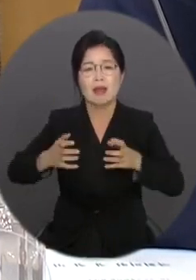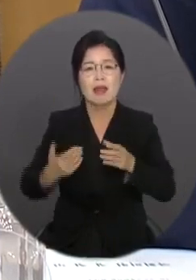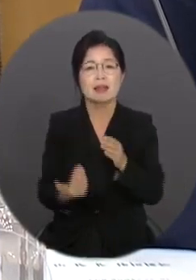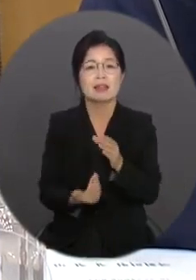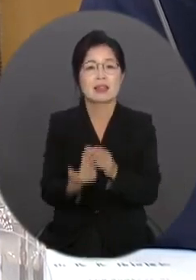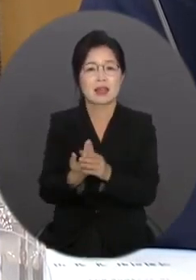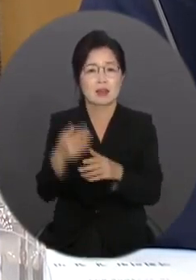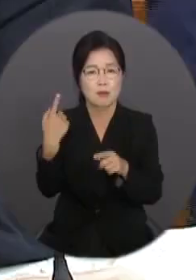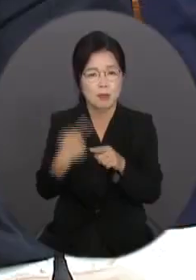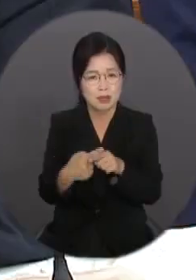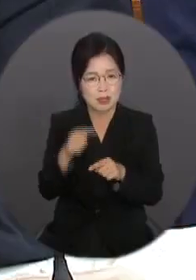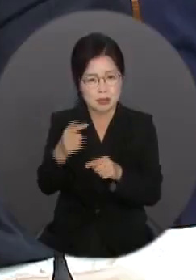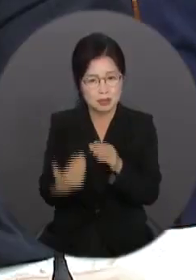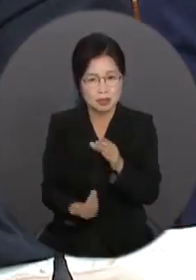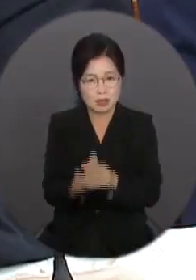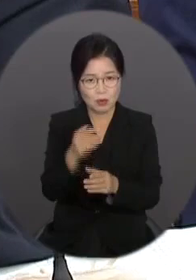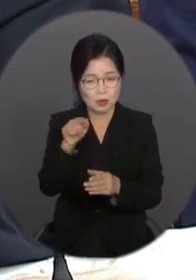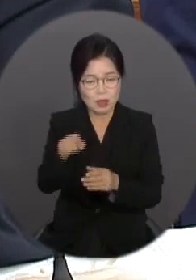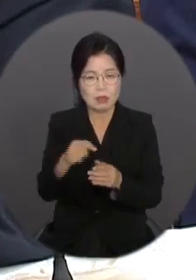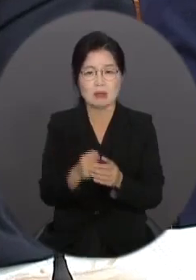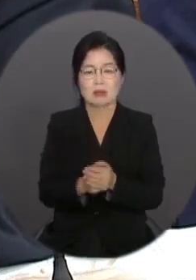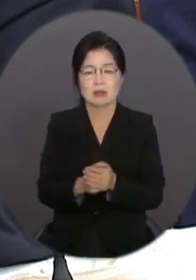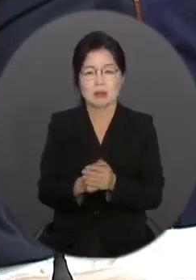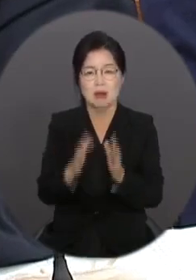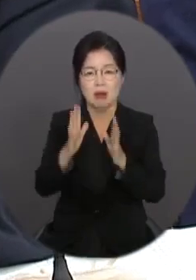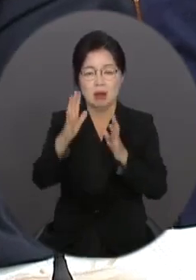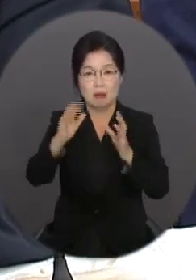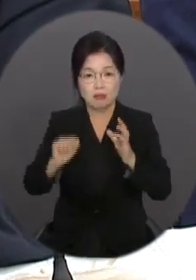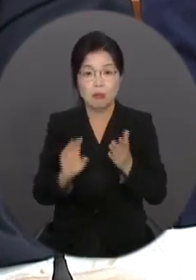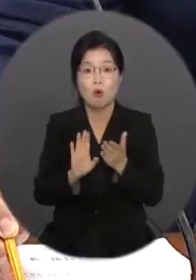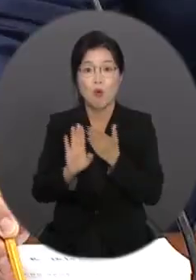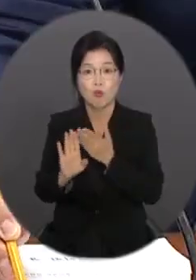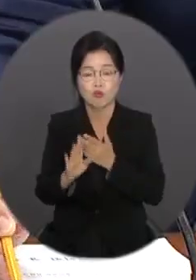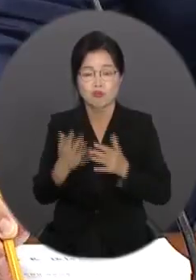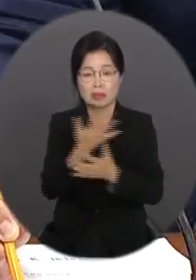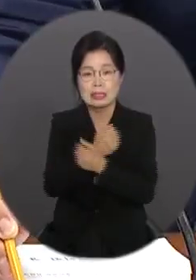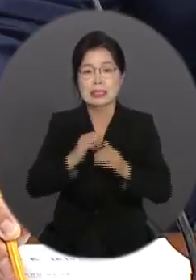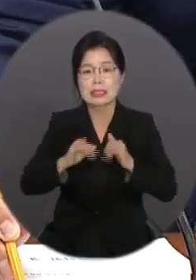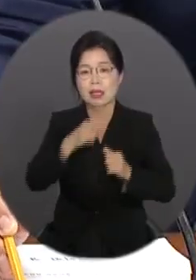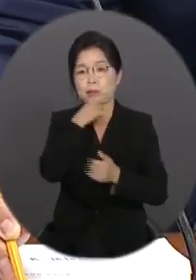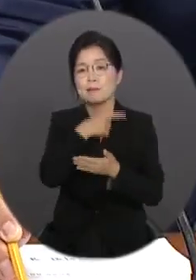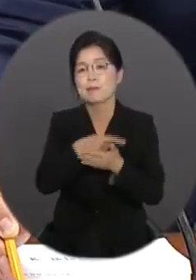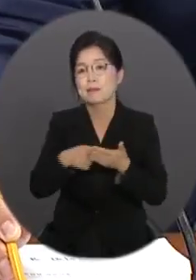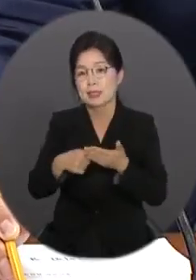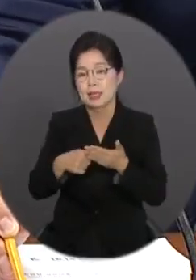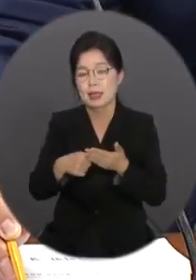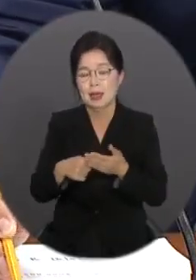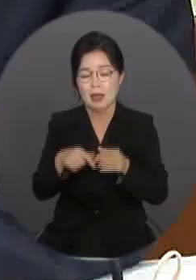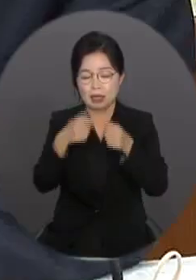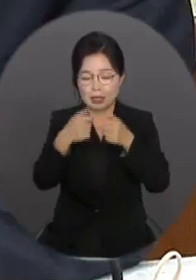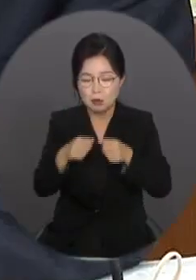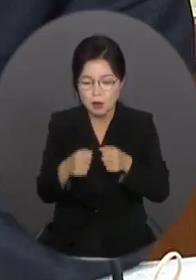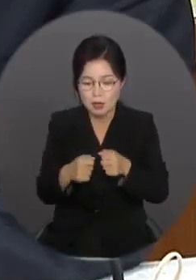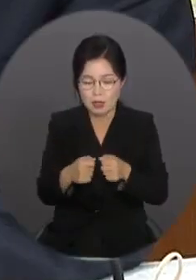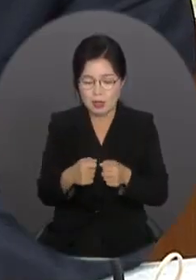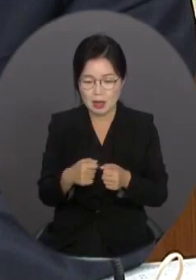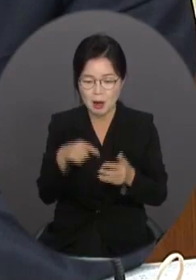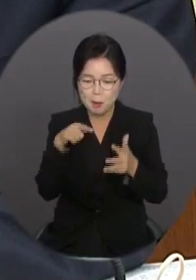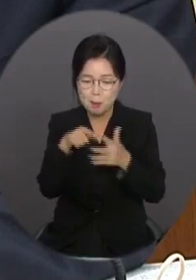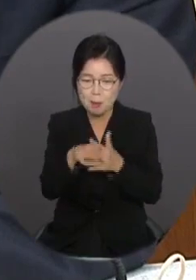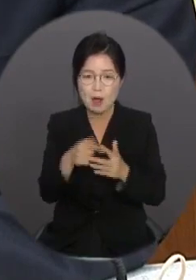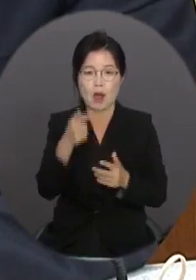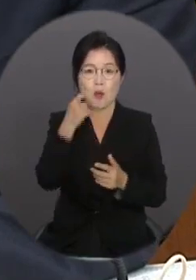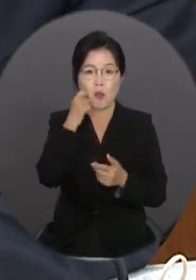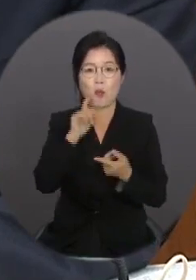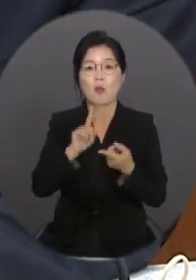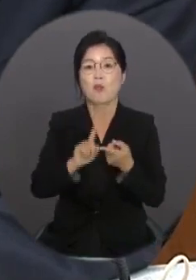참사가 일어났죠. 특히 아이파크 붕괴 사고 이후 입주 예정자들의 피해 상황을 정확히 파악하지 못하고 있다는 현산